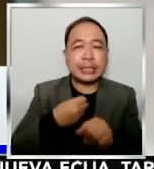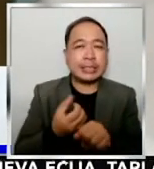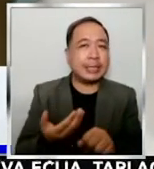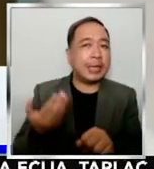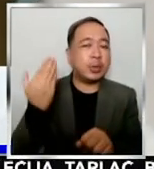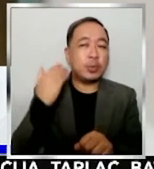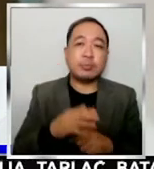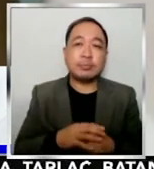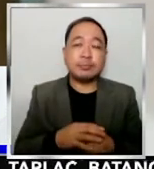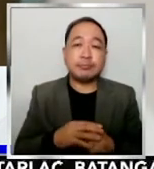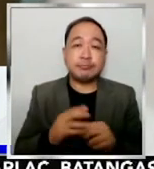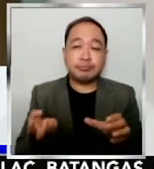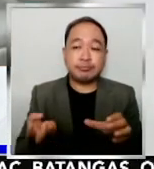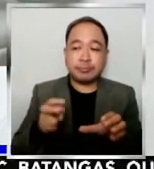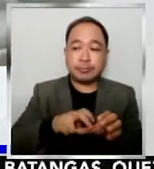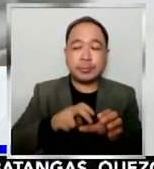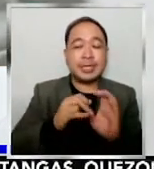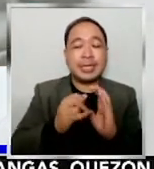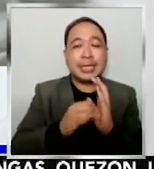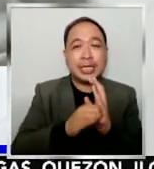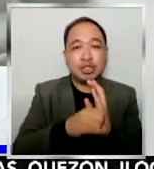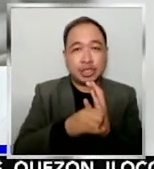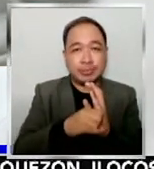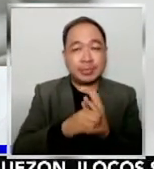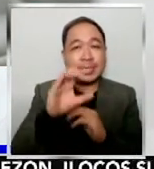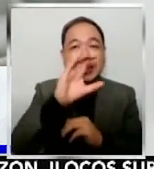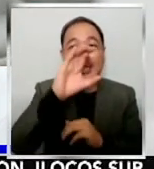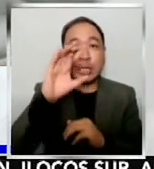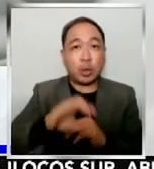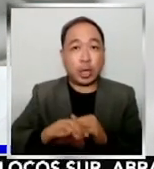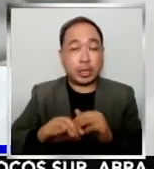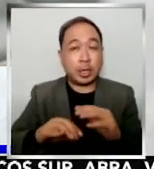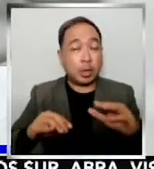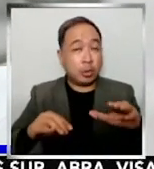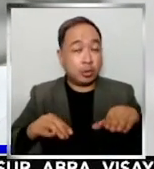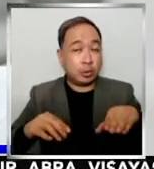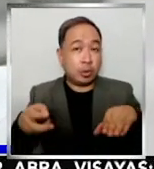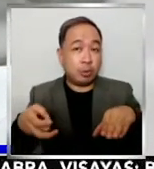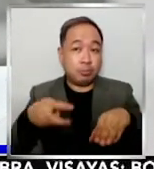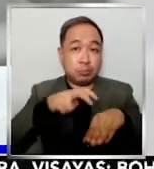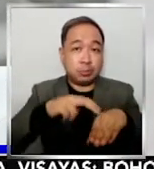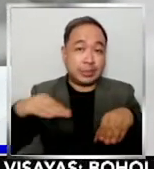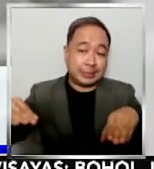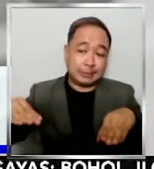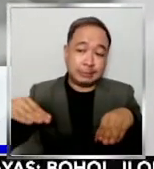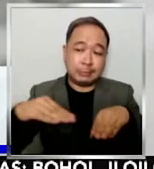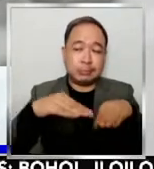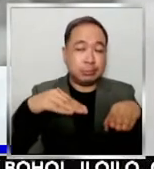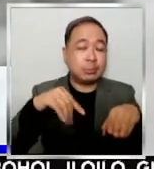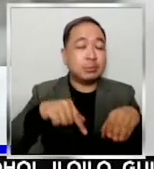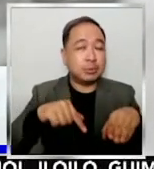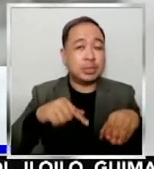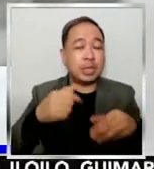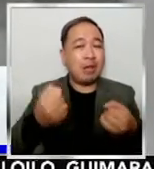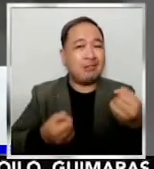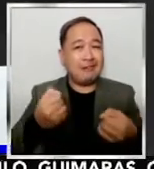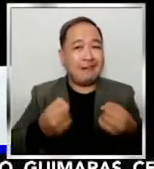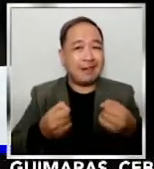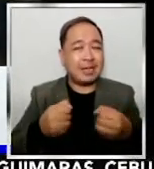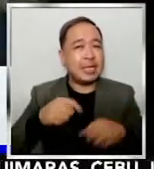Caloocan nang biglang mabangga ng kotse. Mag-aalauna ng madaling araw noong January 2,